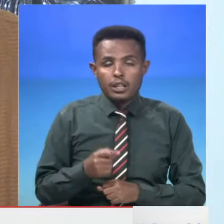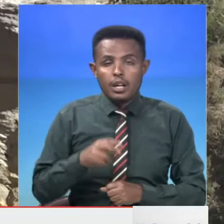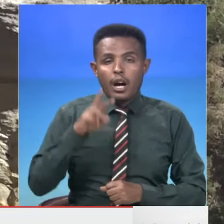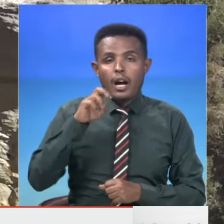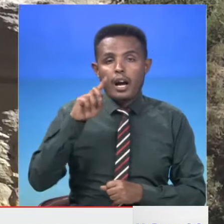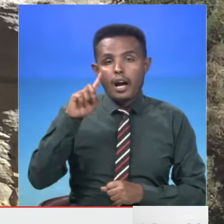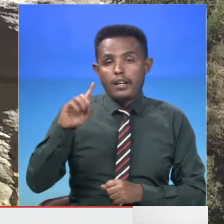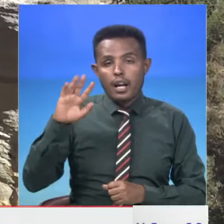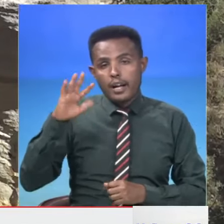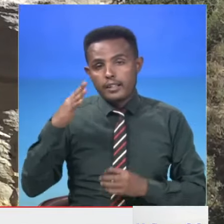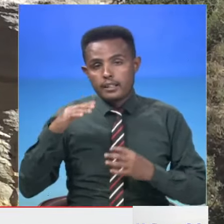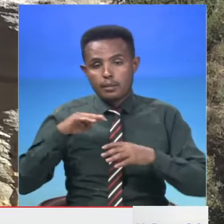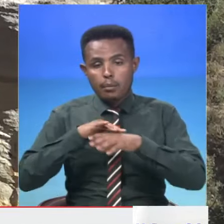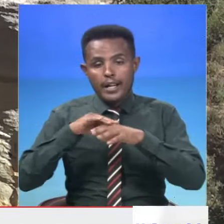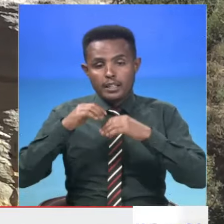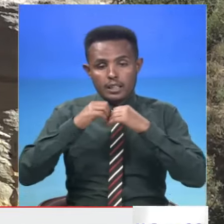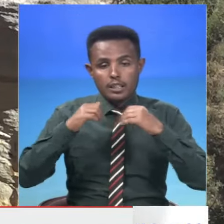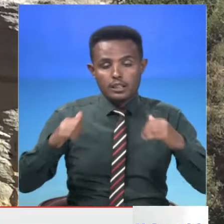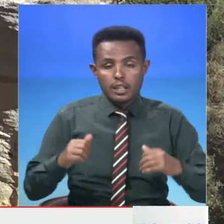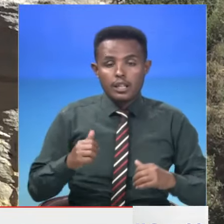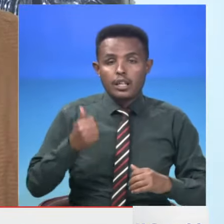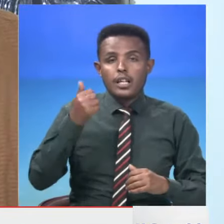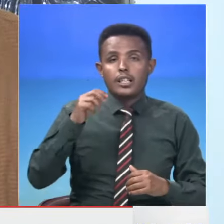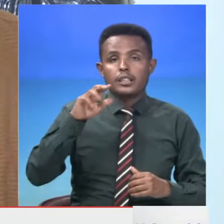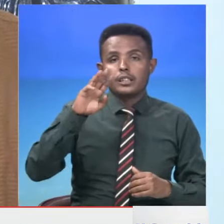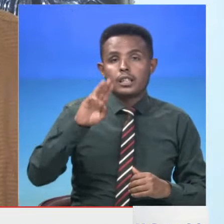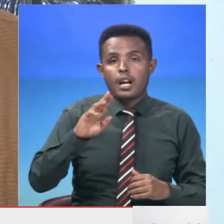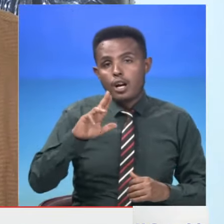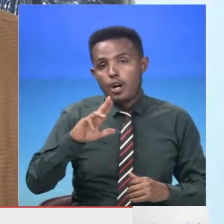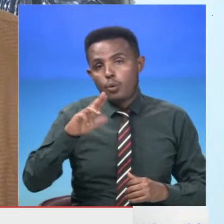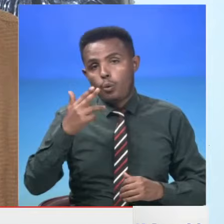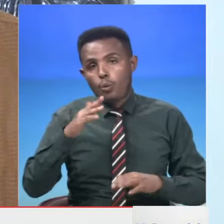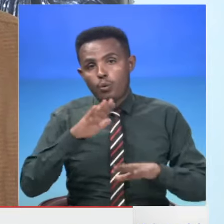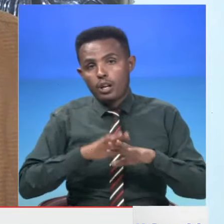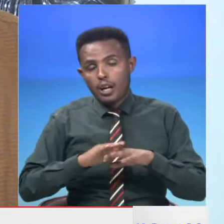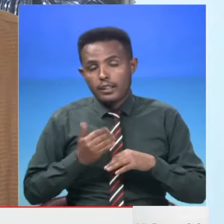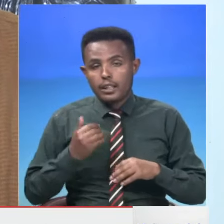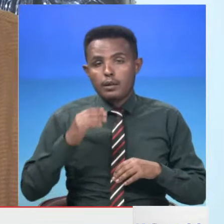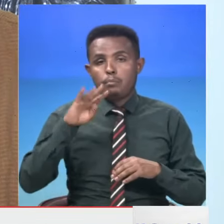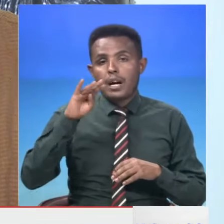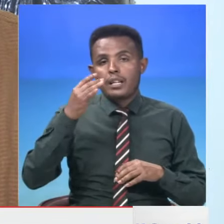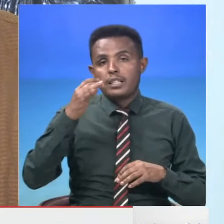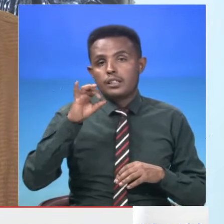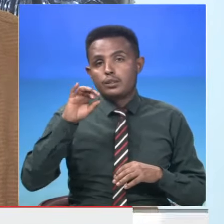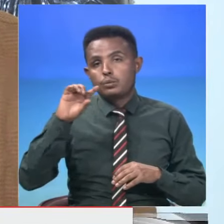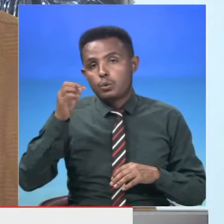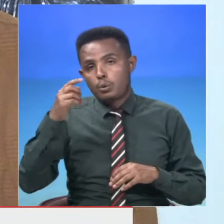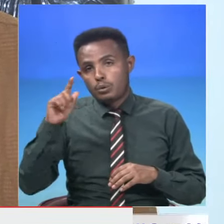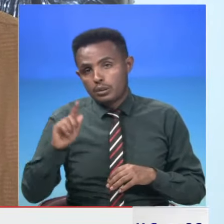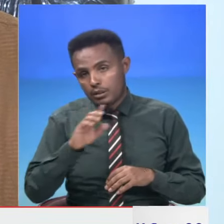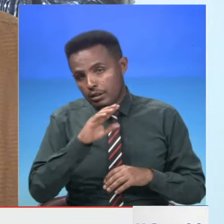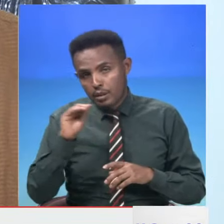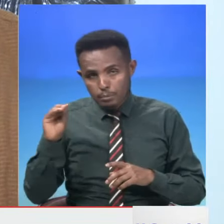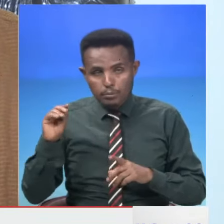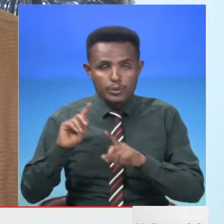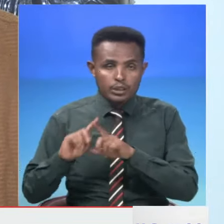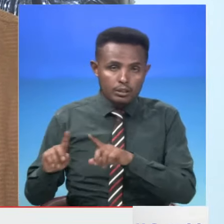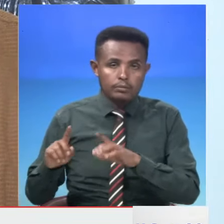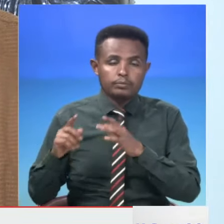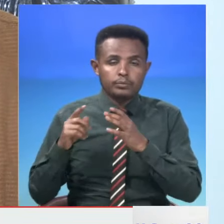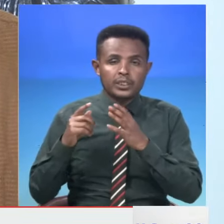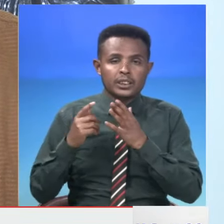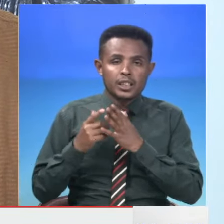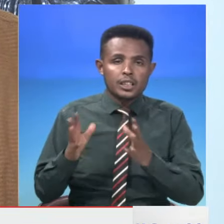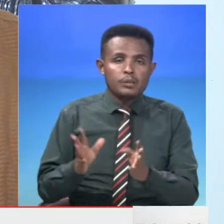ለይተናል። እንሳው ላይ ሰፊ የሆነ የላይምስቶን የሲልካ ሳስድ ክምችት አለ